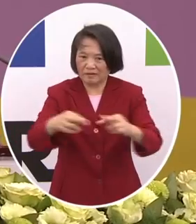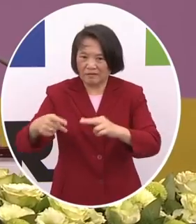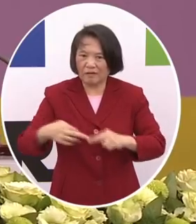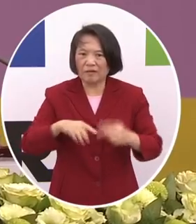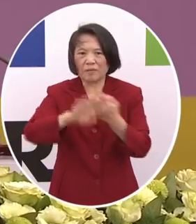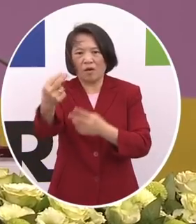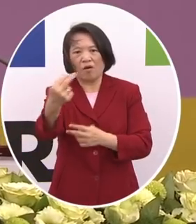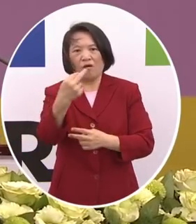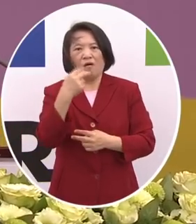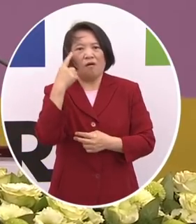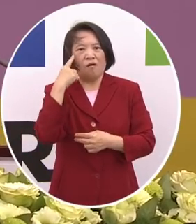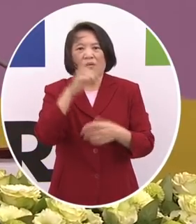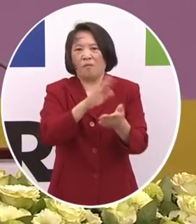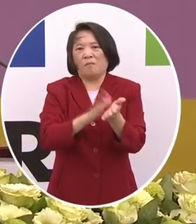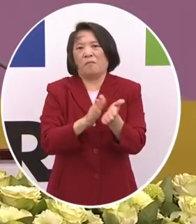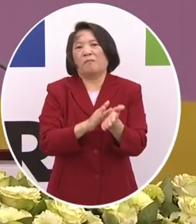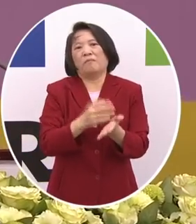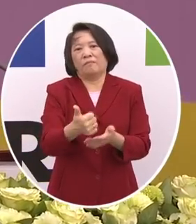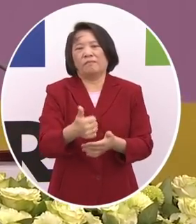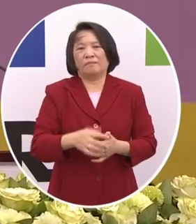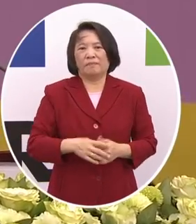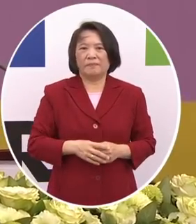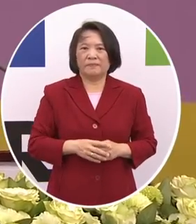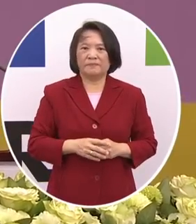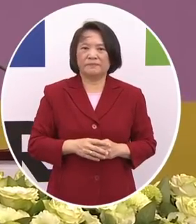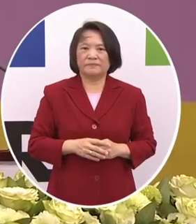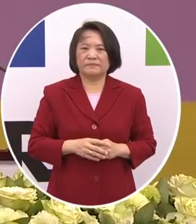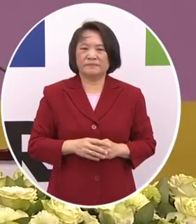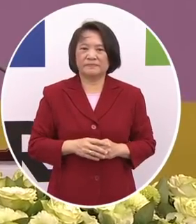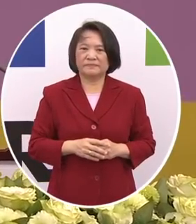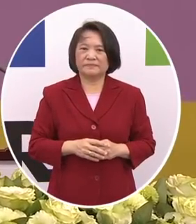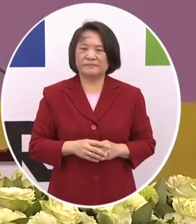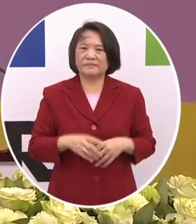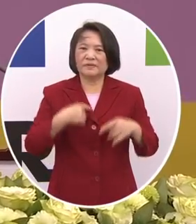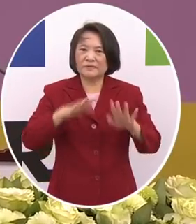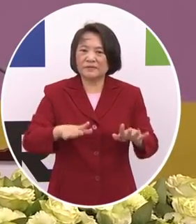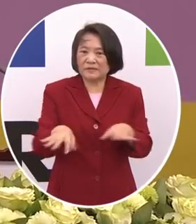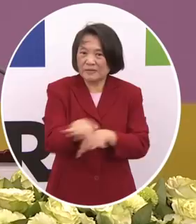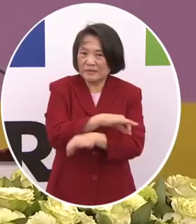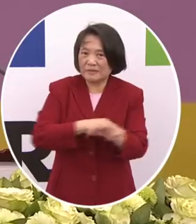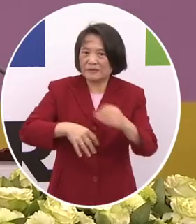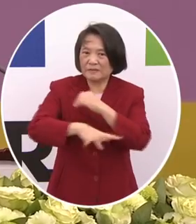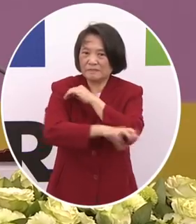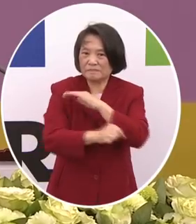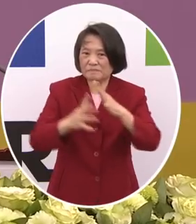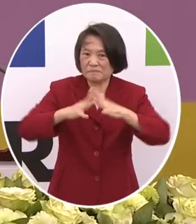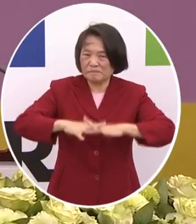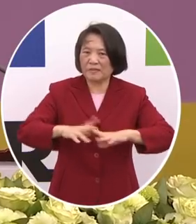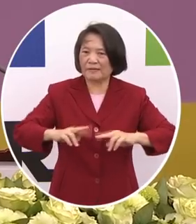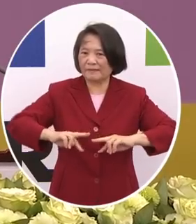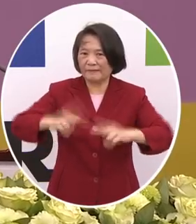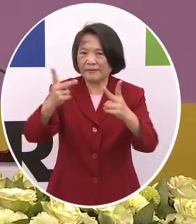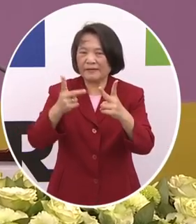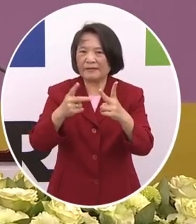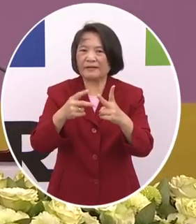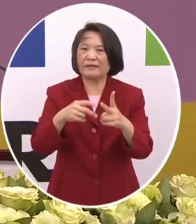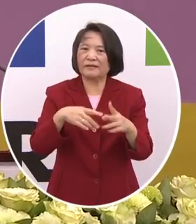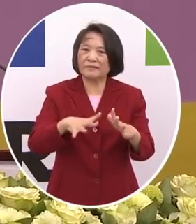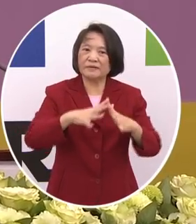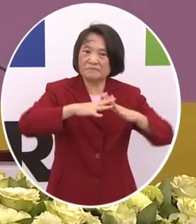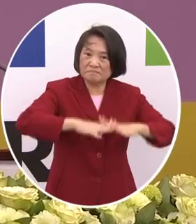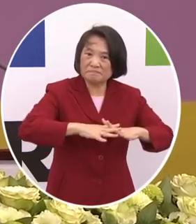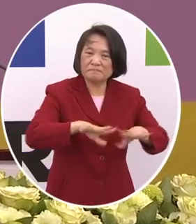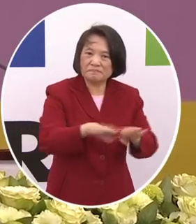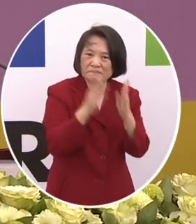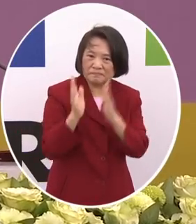果得到了国内外厂商的肯定。当经济结构转型的工程启动，基础建设开始新